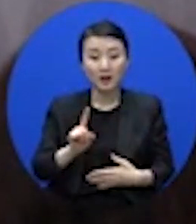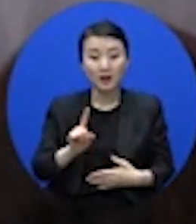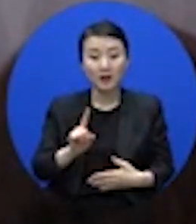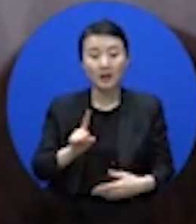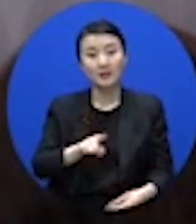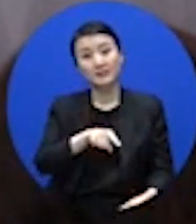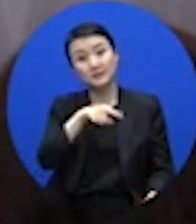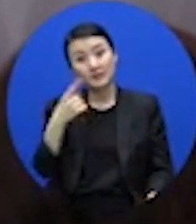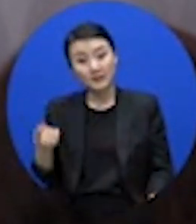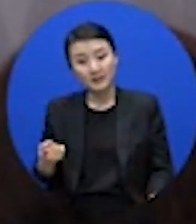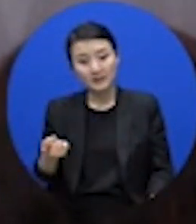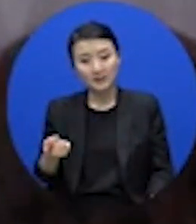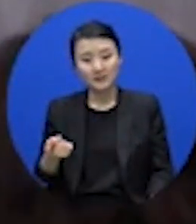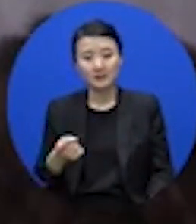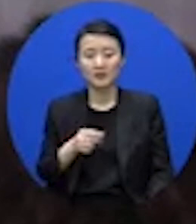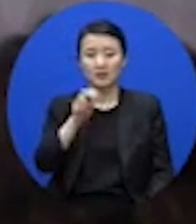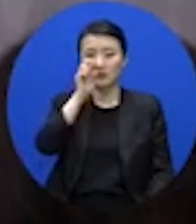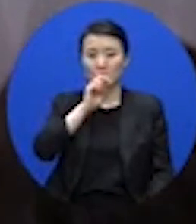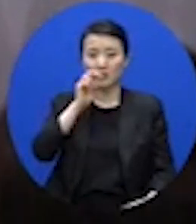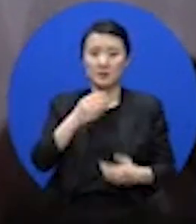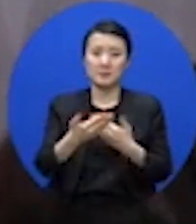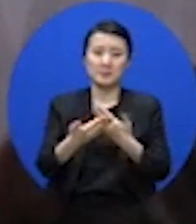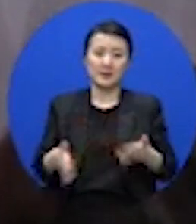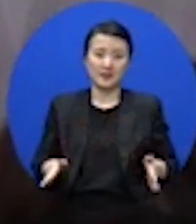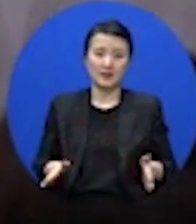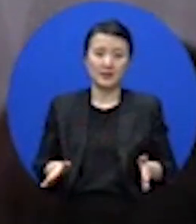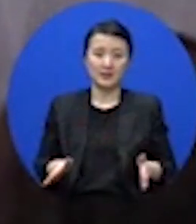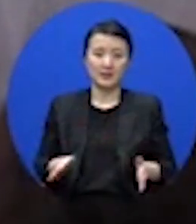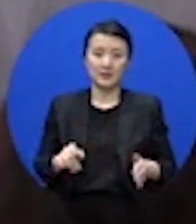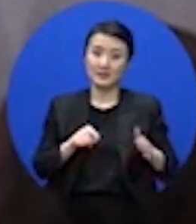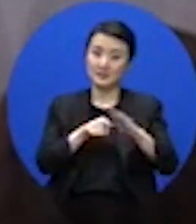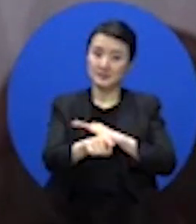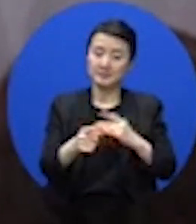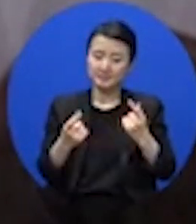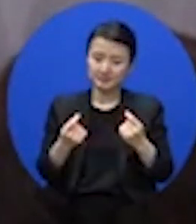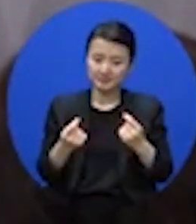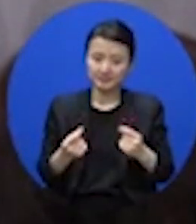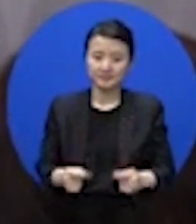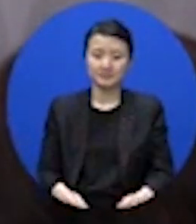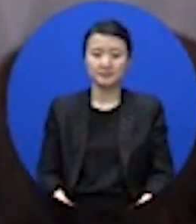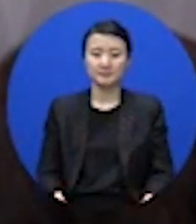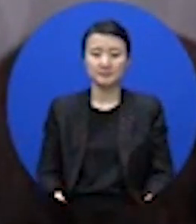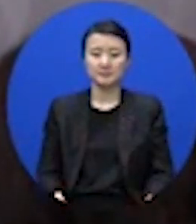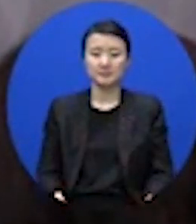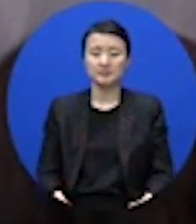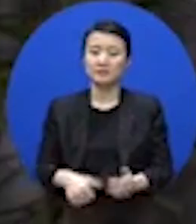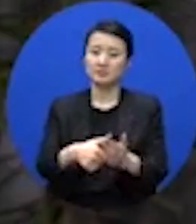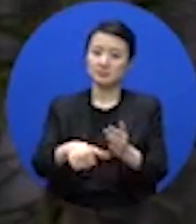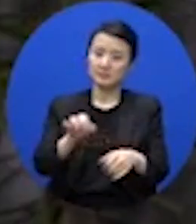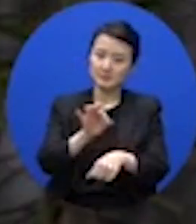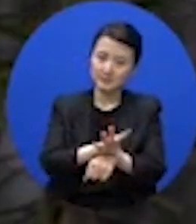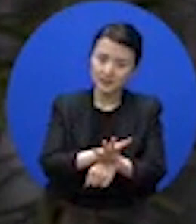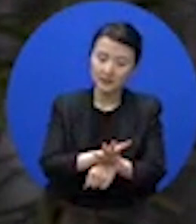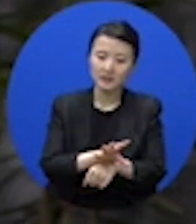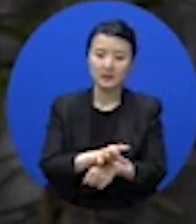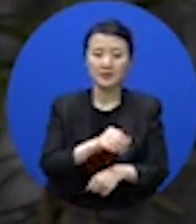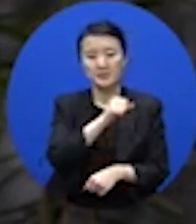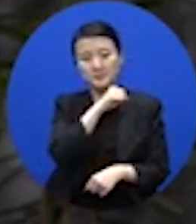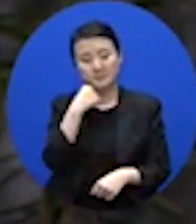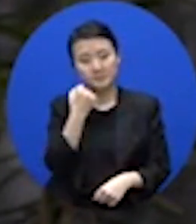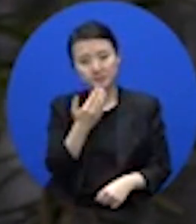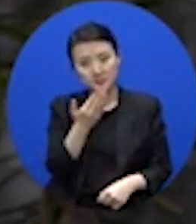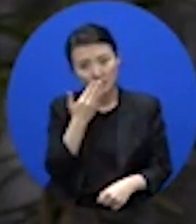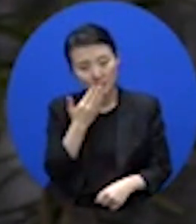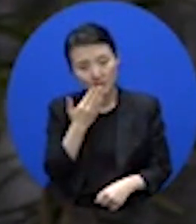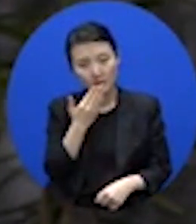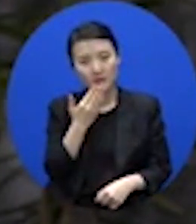하나요? 노래방을 가시죠. 네. 그래요. 이렇게 우리가 뭐 쇼핑을 한다, 또 맛있는 걸